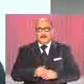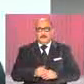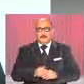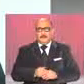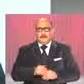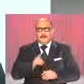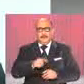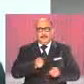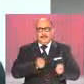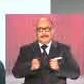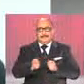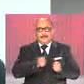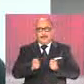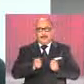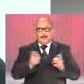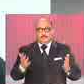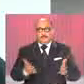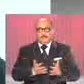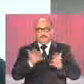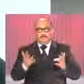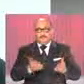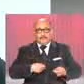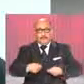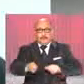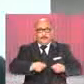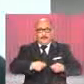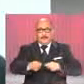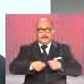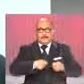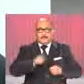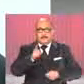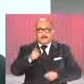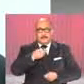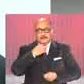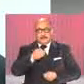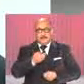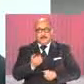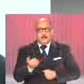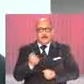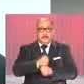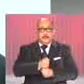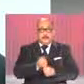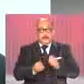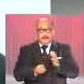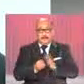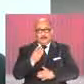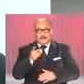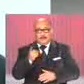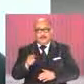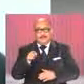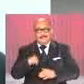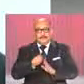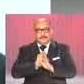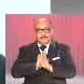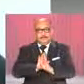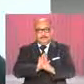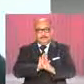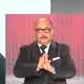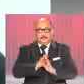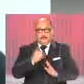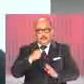حدود 500000 دينار، اللي هي معناها تم إقرارها عن طريق اللجنة الوطنية لإسناد